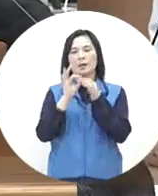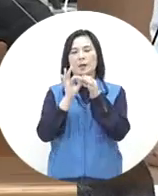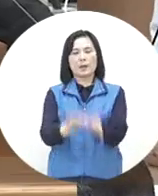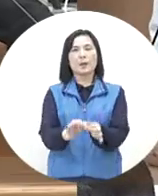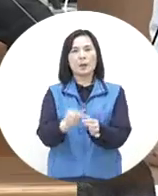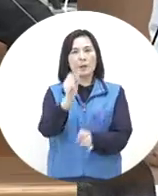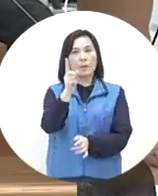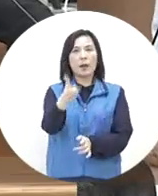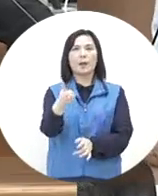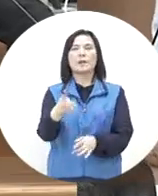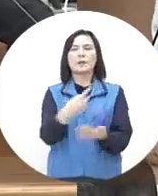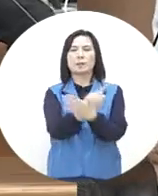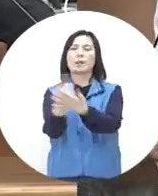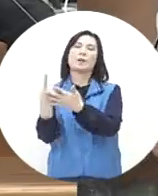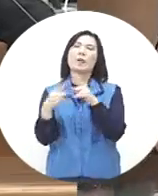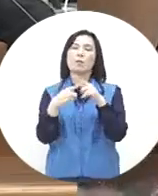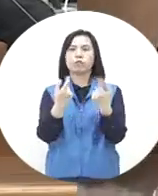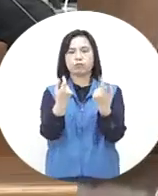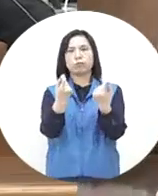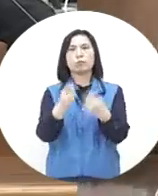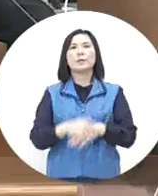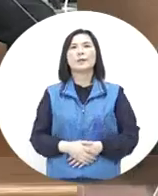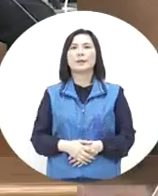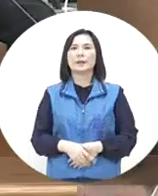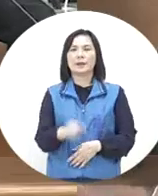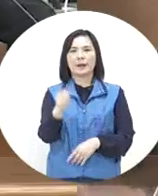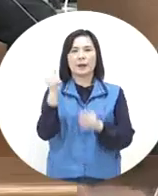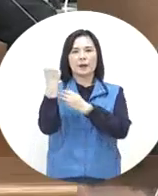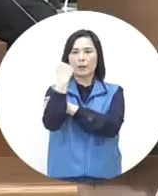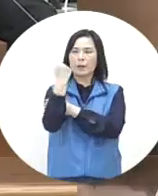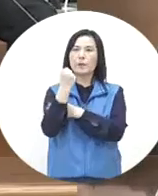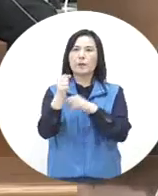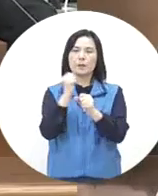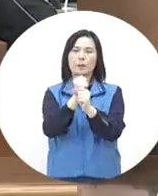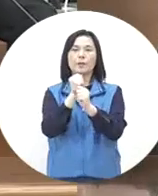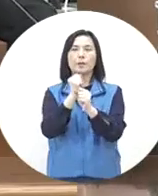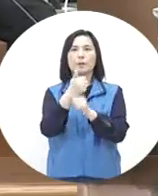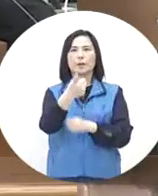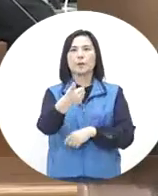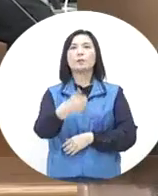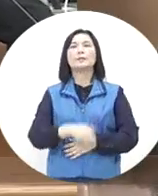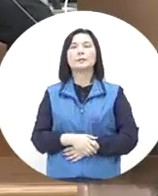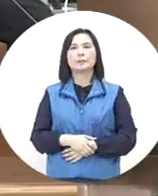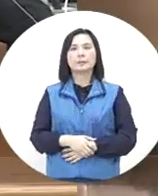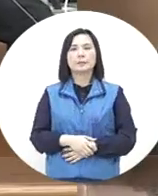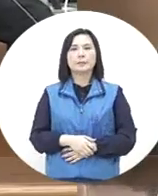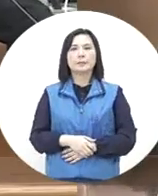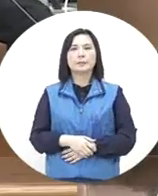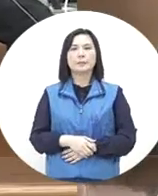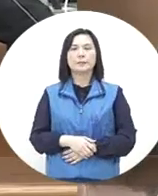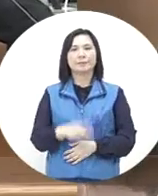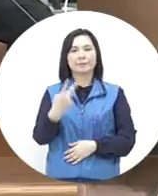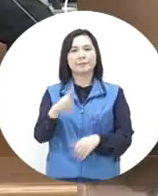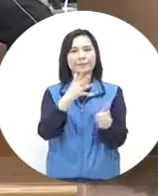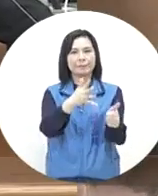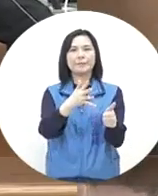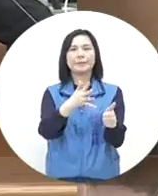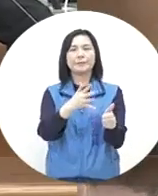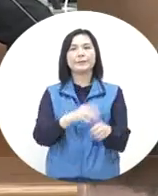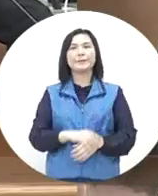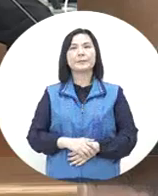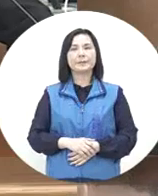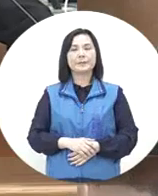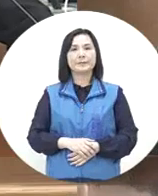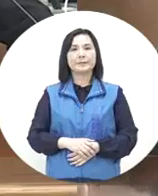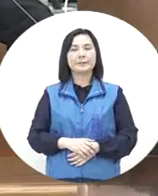经啦，好好做。咱即马好好啊做上重要。 好， 来吧。我后边代志拢想久啊，即马好好做啦。 我过来哦，搁请问你一件代志哦，咱